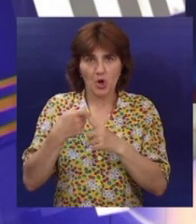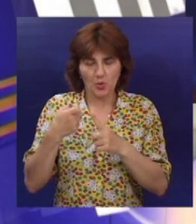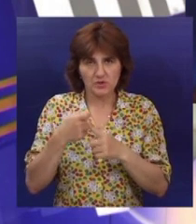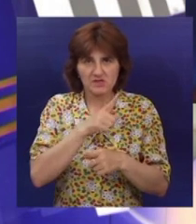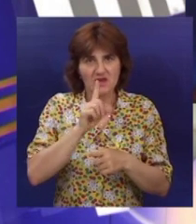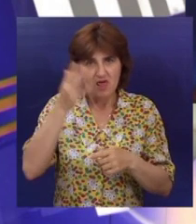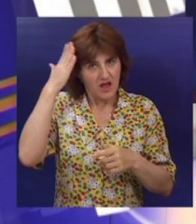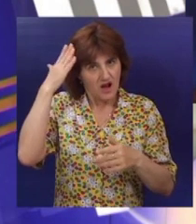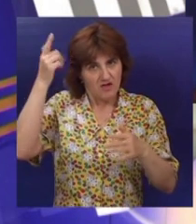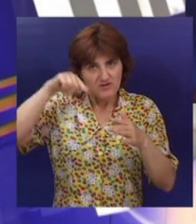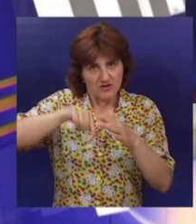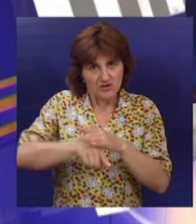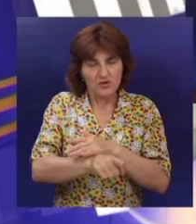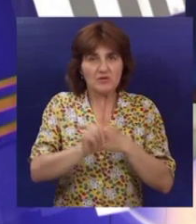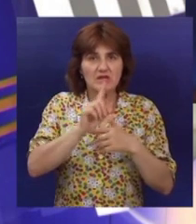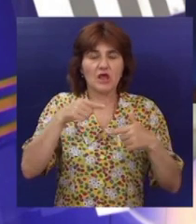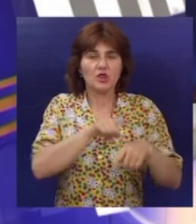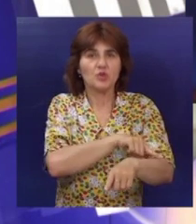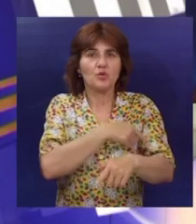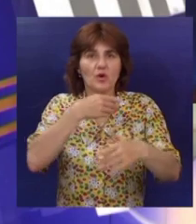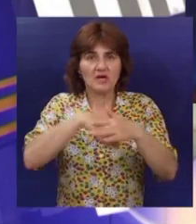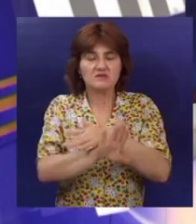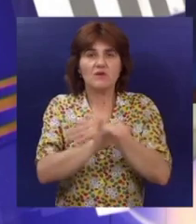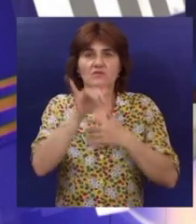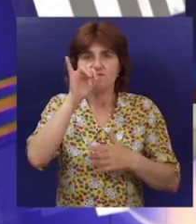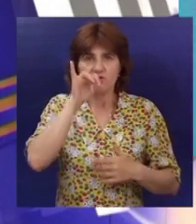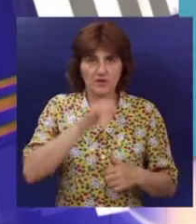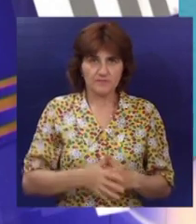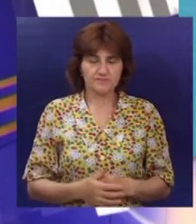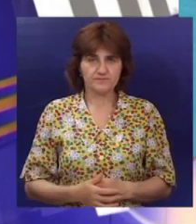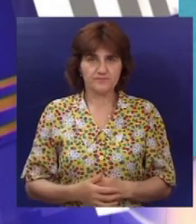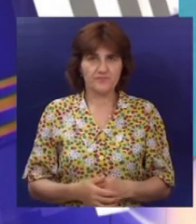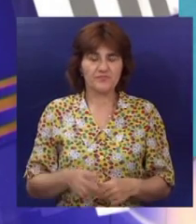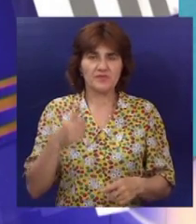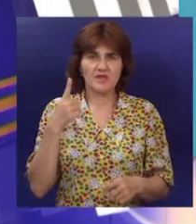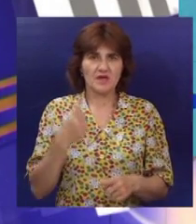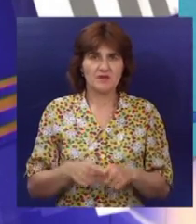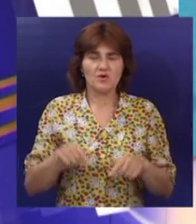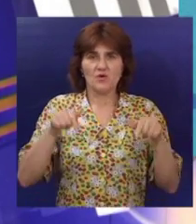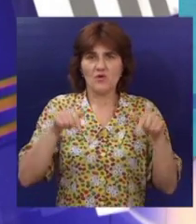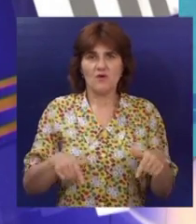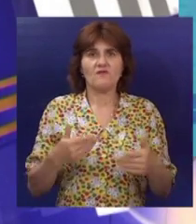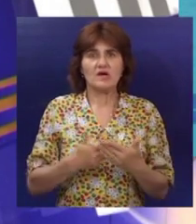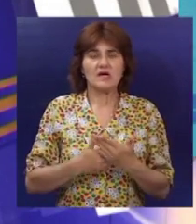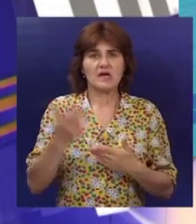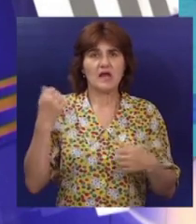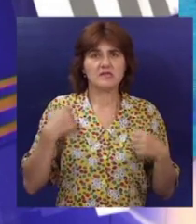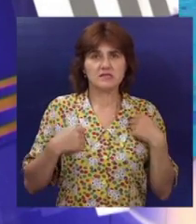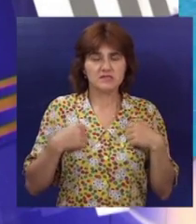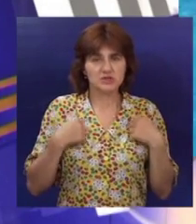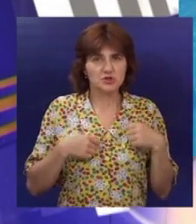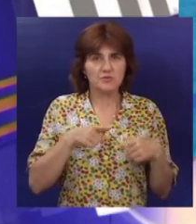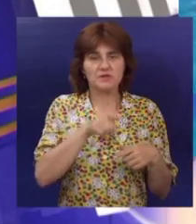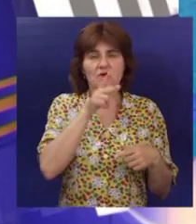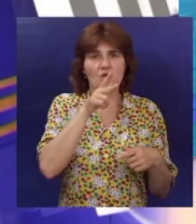izbjegavati gnjurenje kao i duže zadržavanje u vodi. Zbog geografskog položaja grada, Subotičani